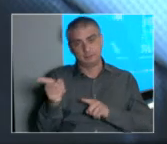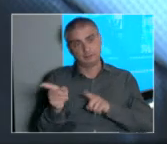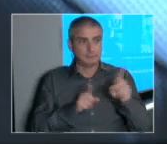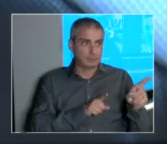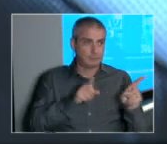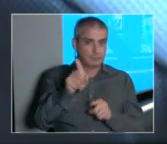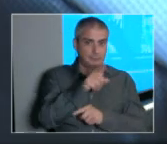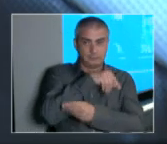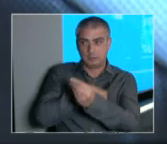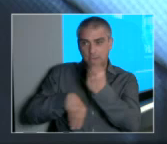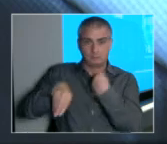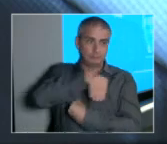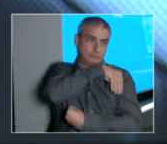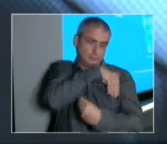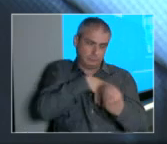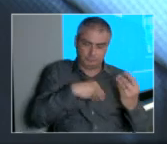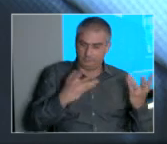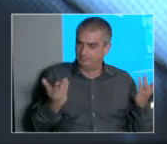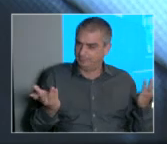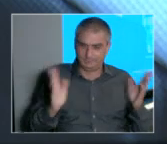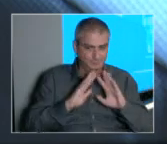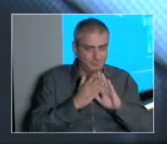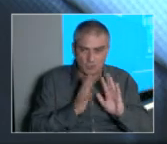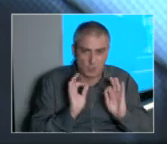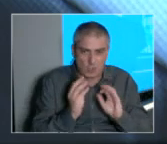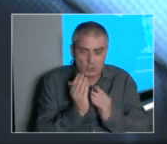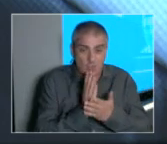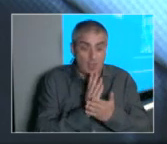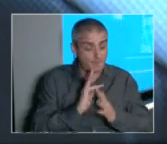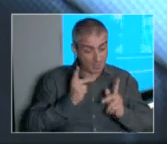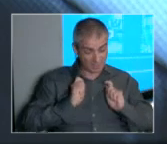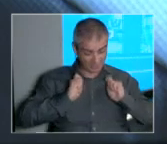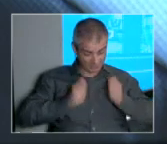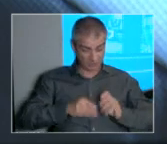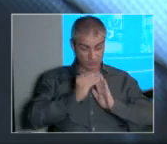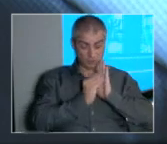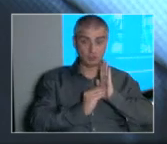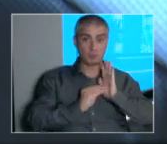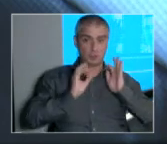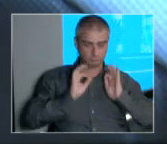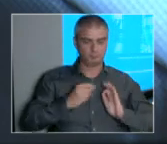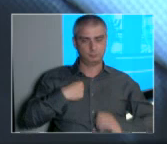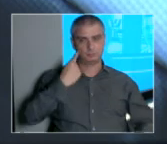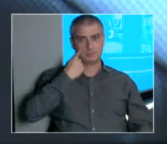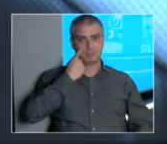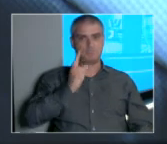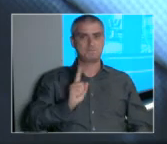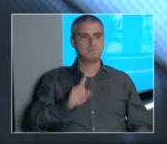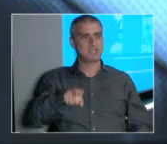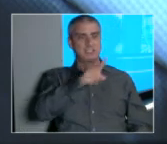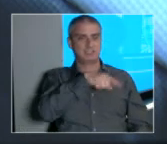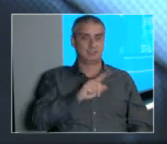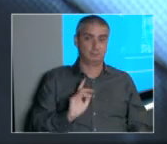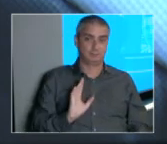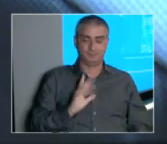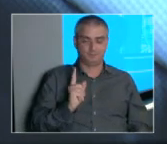עם זה, זה בלי זה, זה לא רוצה עם זה. זה הכל עוד לפניכם. ברגע שהגישו את הרשימות, אנחנו נראה בדיוק מי ומי ההולכים,